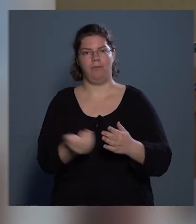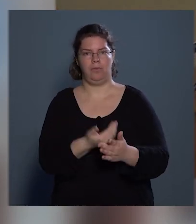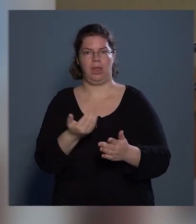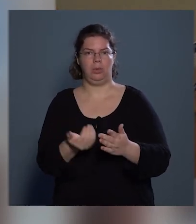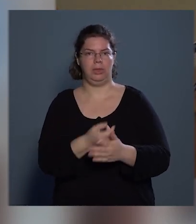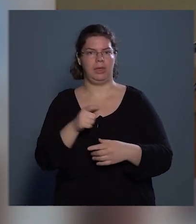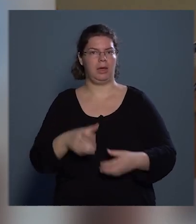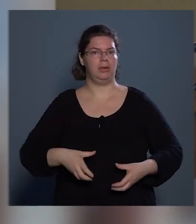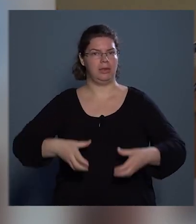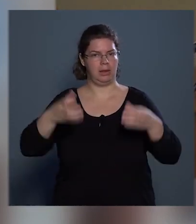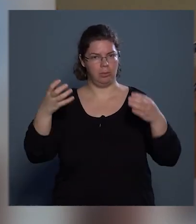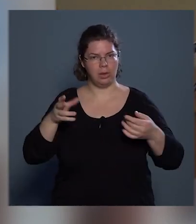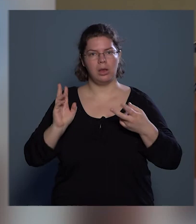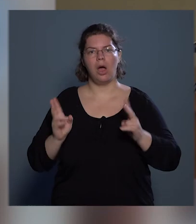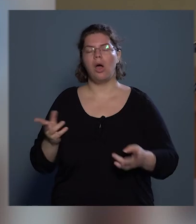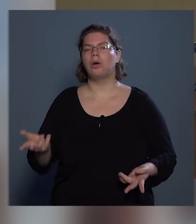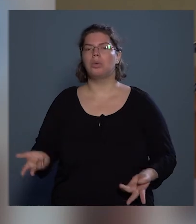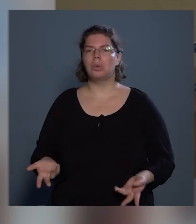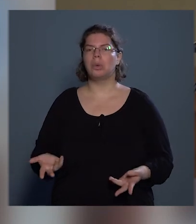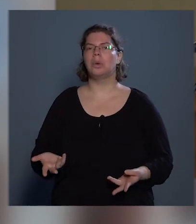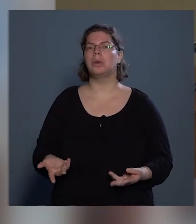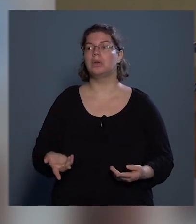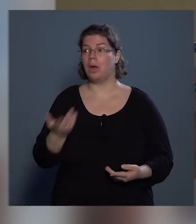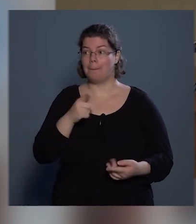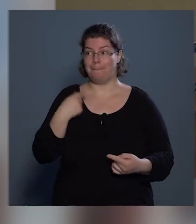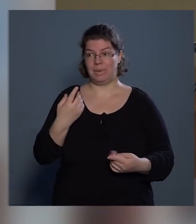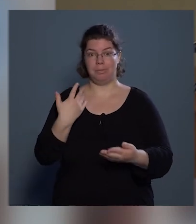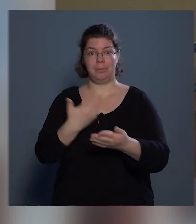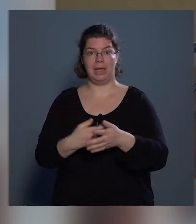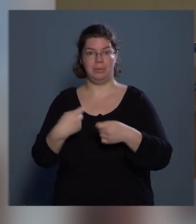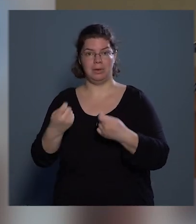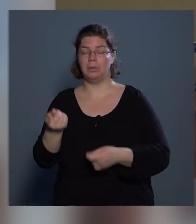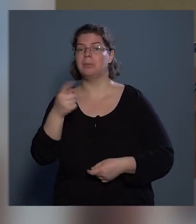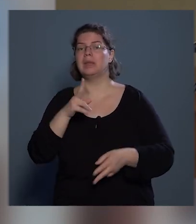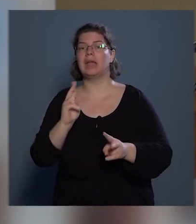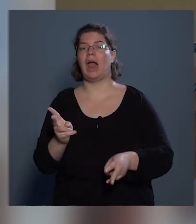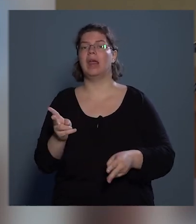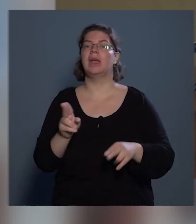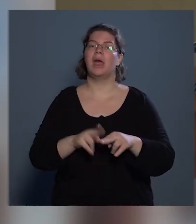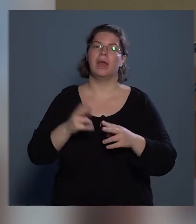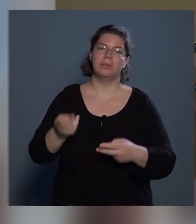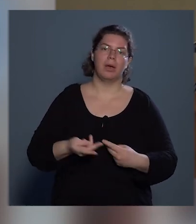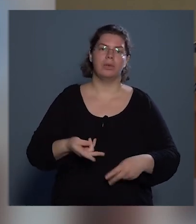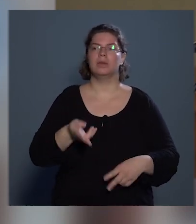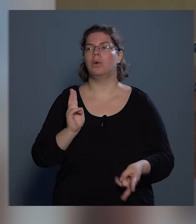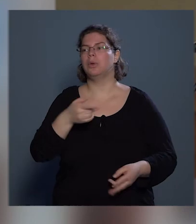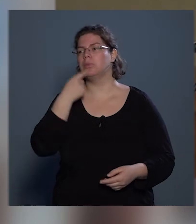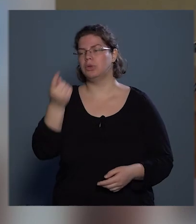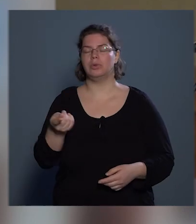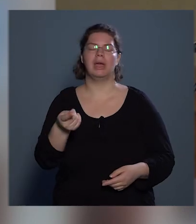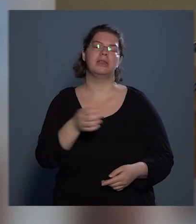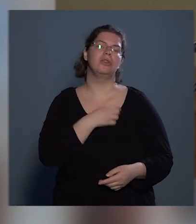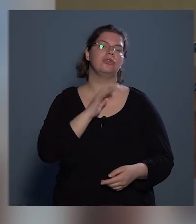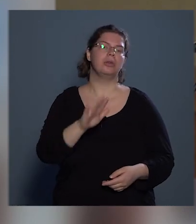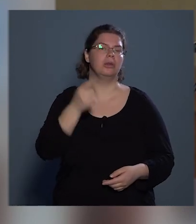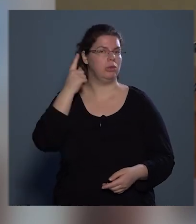épületet, akkor ha mi bérbe adnánk is, mit kéne benne rendbe hozni, hogy mondjuk egy iskola részére ki tudnánk